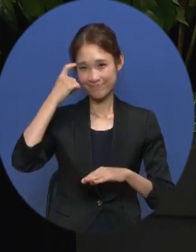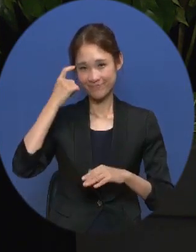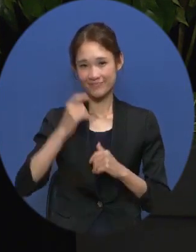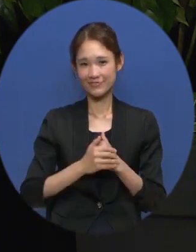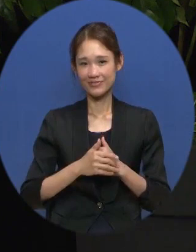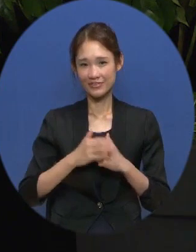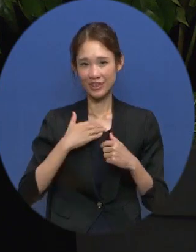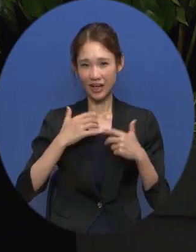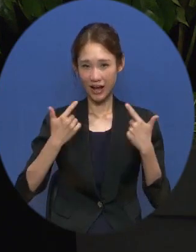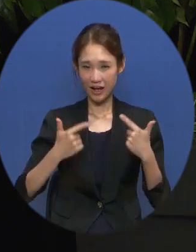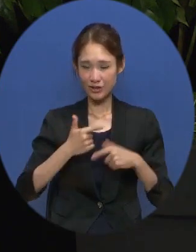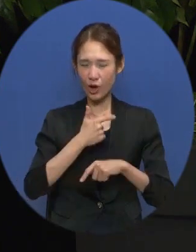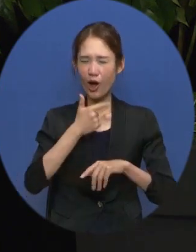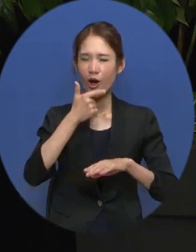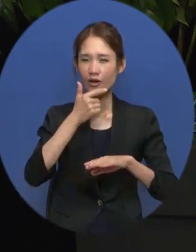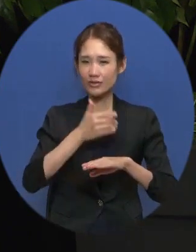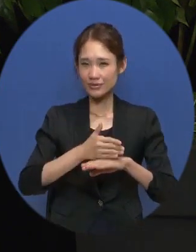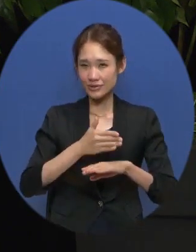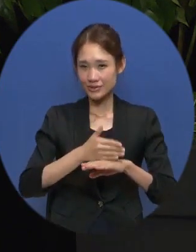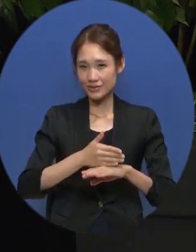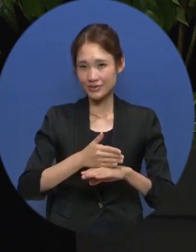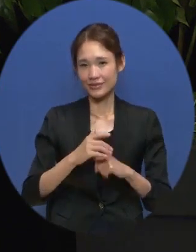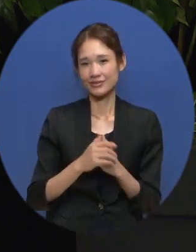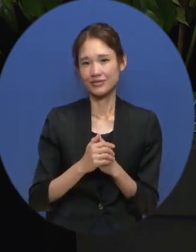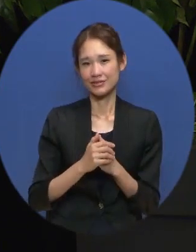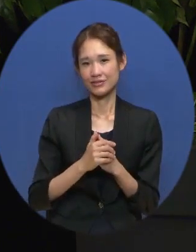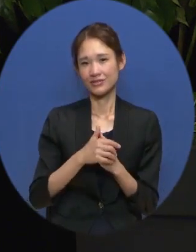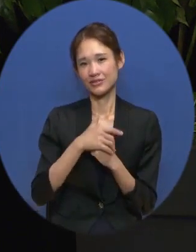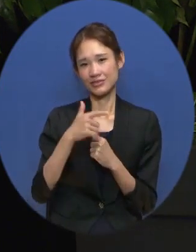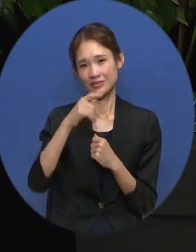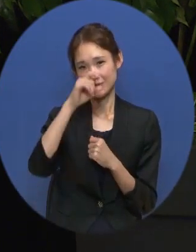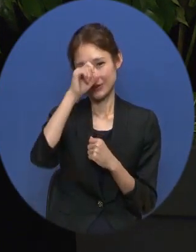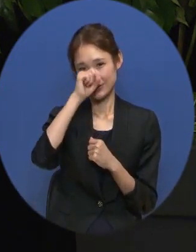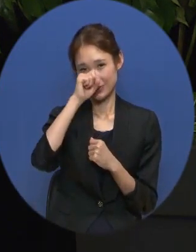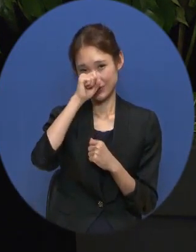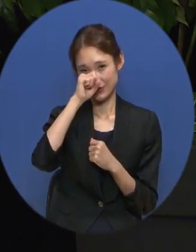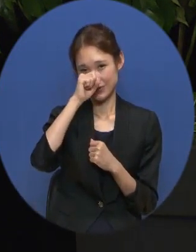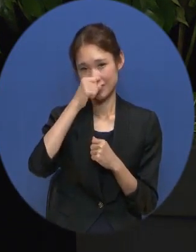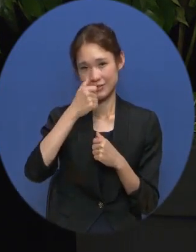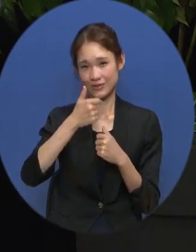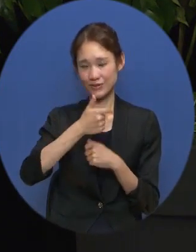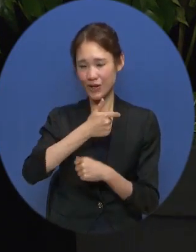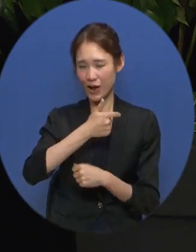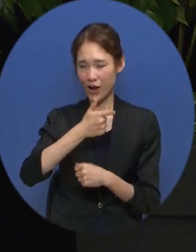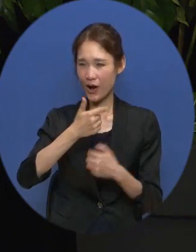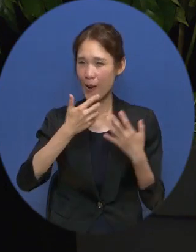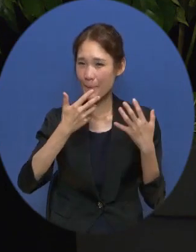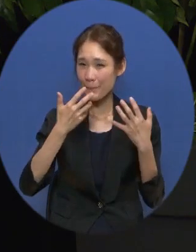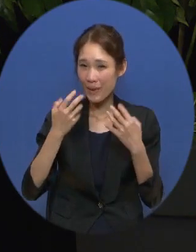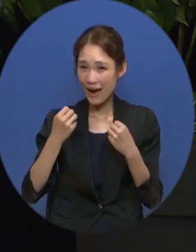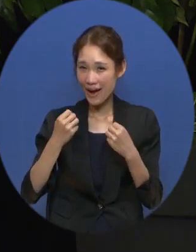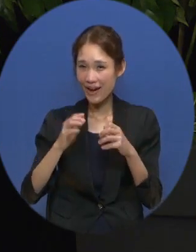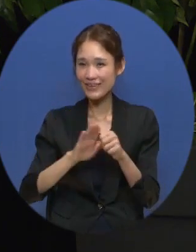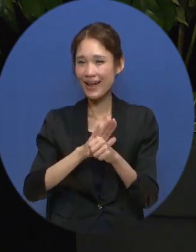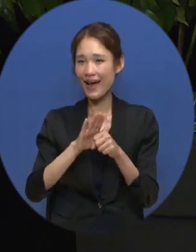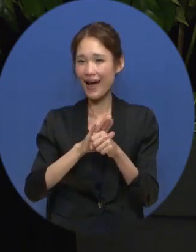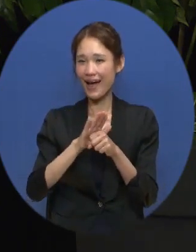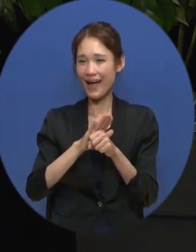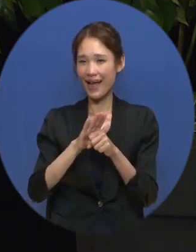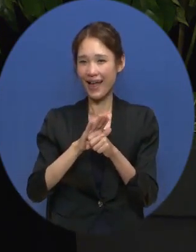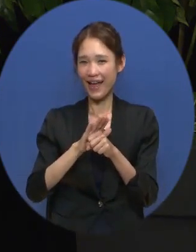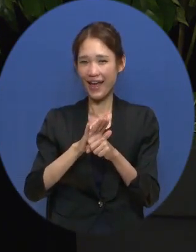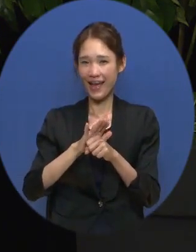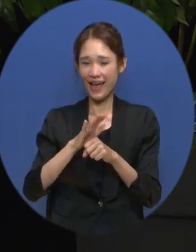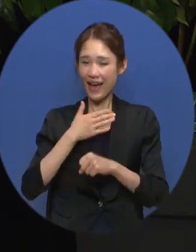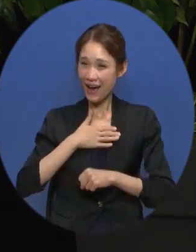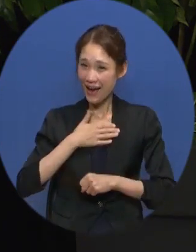제가 항상 너무 감사하고 너무나 좋아하고 너무나 사랑하는 거 다